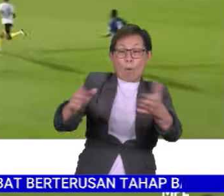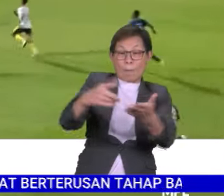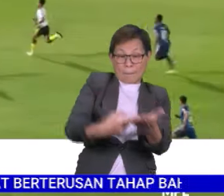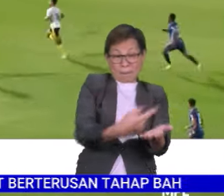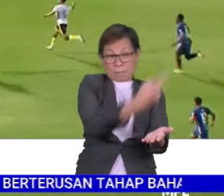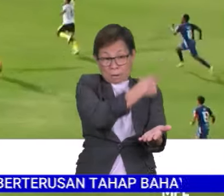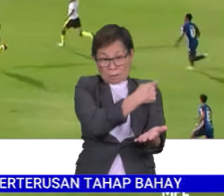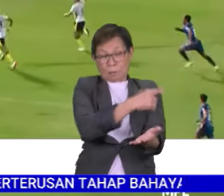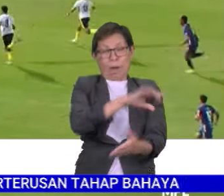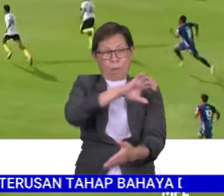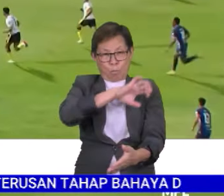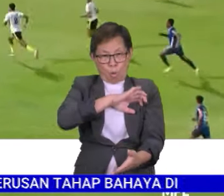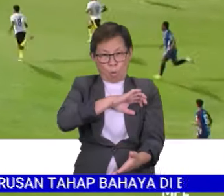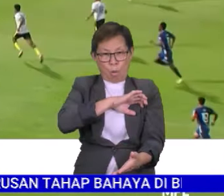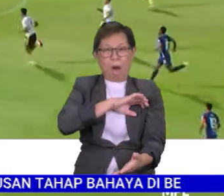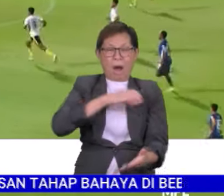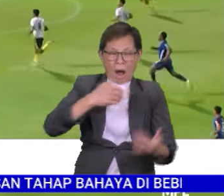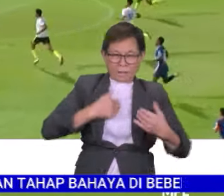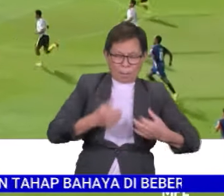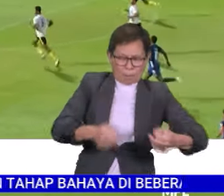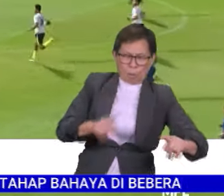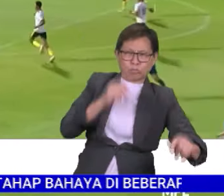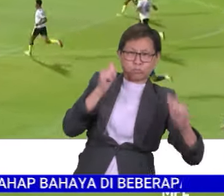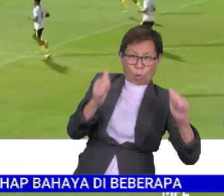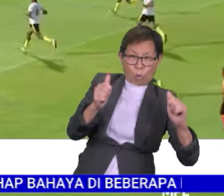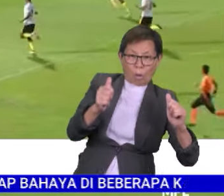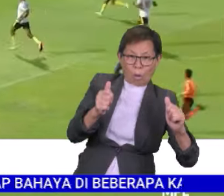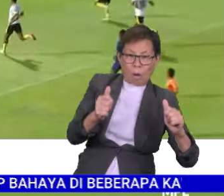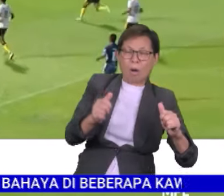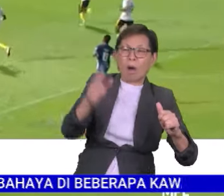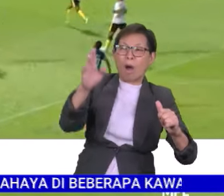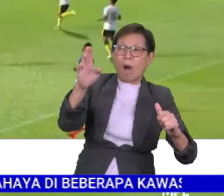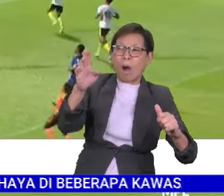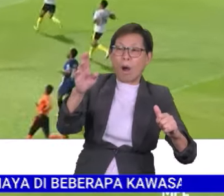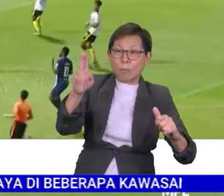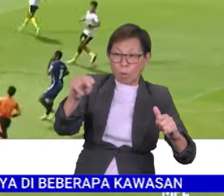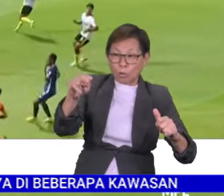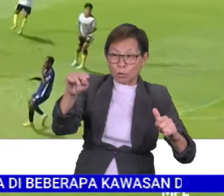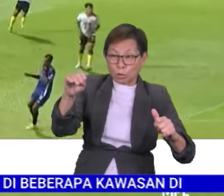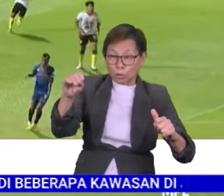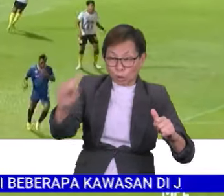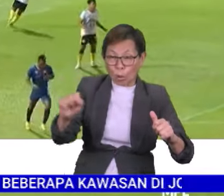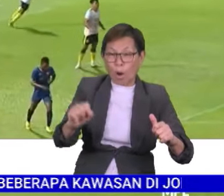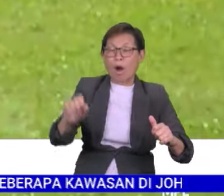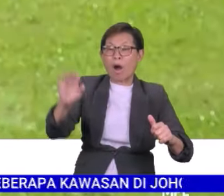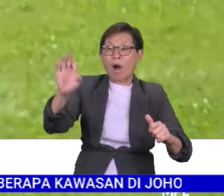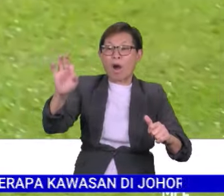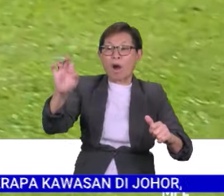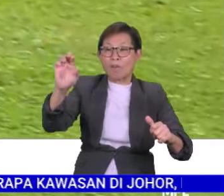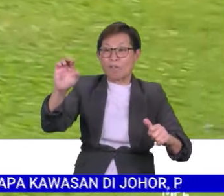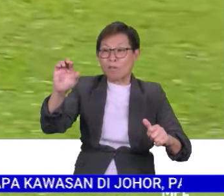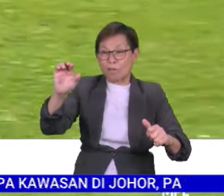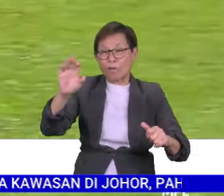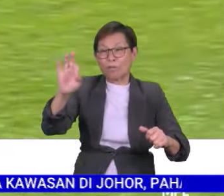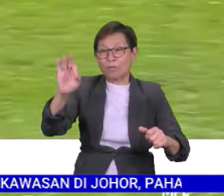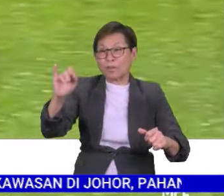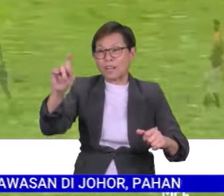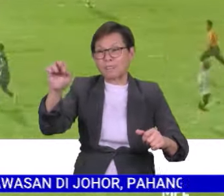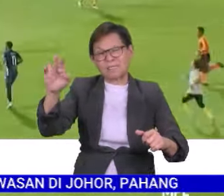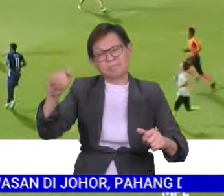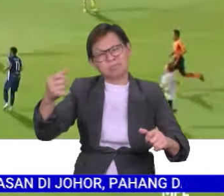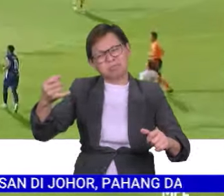minggu lalu. PDRM memiliki beberapa peluang terbaik menerusi Bruno Suzuki dan Muhammad Nufikri Abdul Talib namun